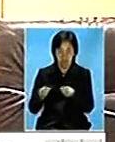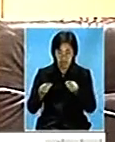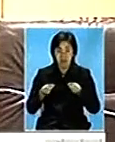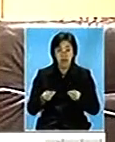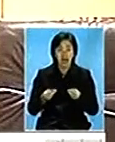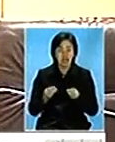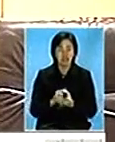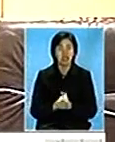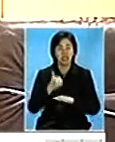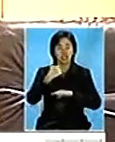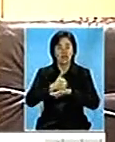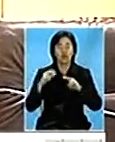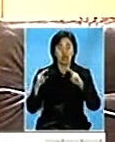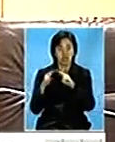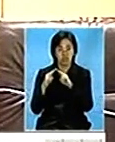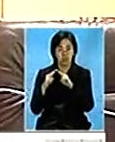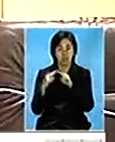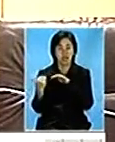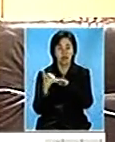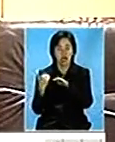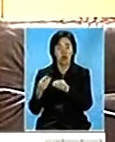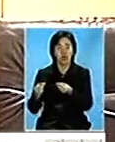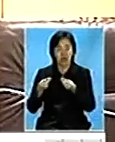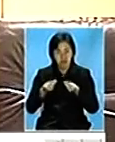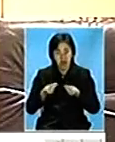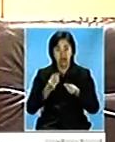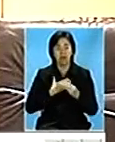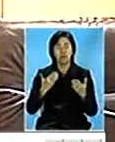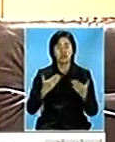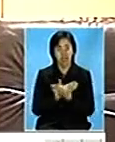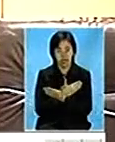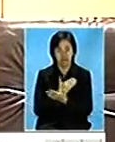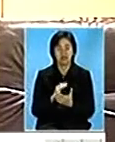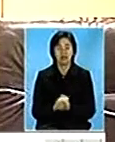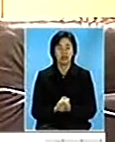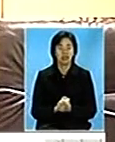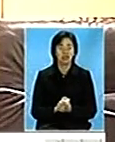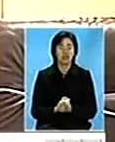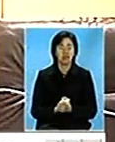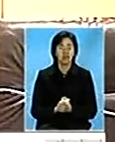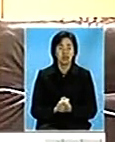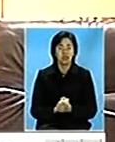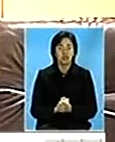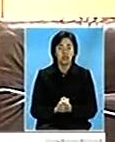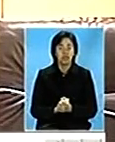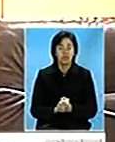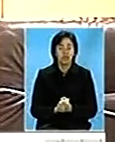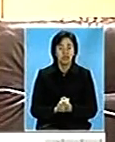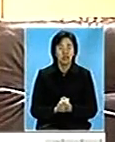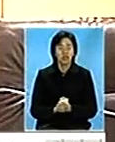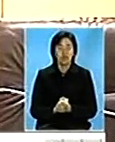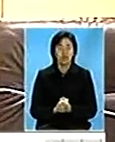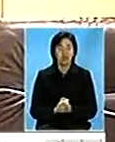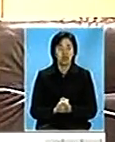ท่านรัฐมนตรีว่าการกระทรวงคมนาคมให้มาตอบแทนแล้วก็ได้ก็เลยตอ